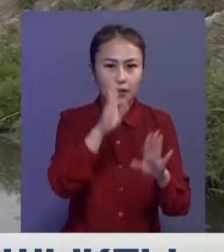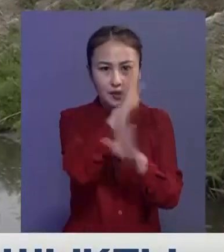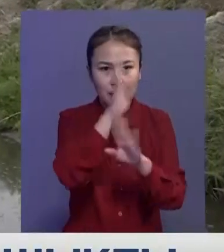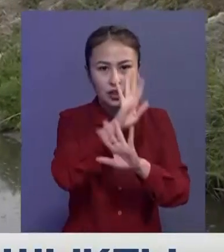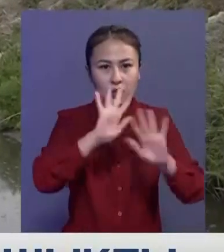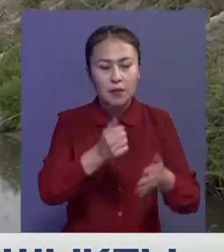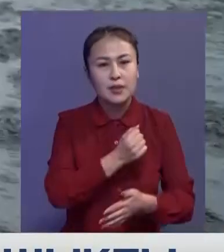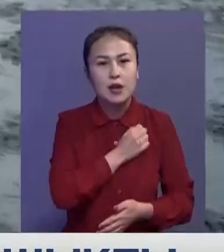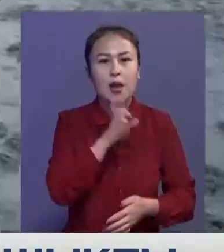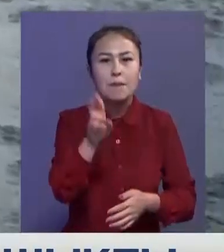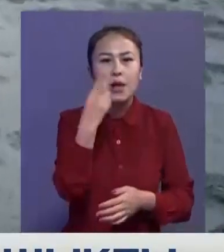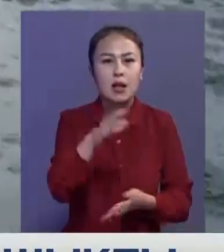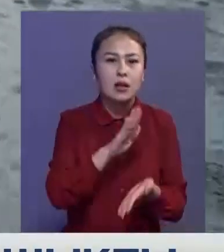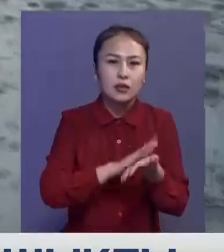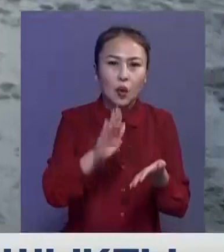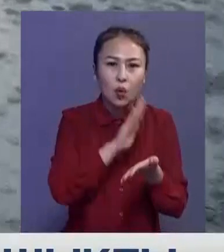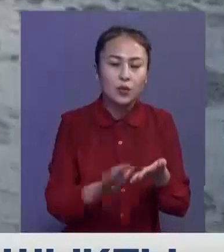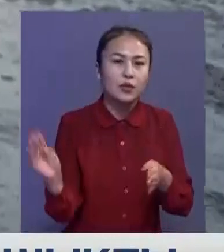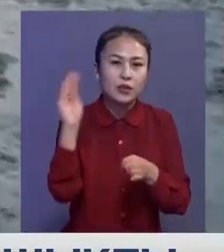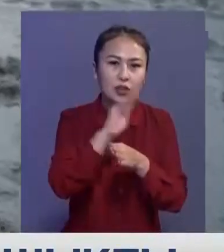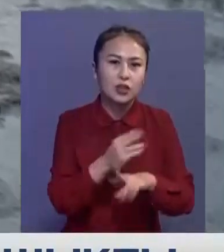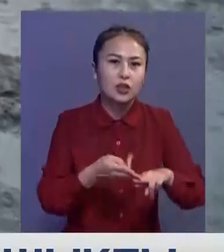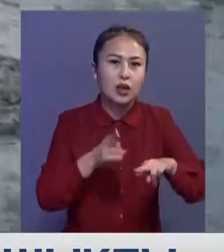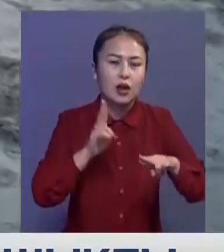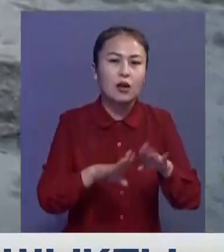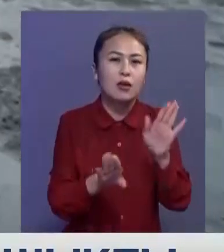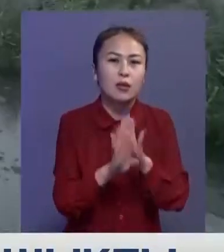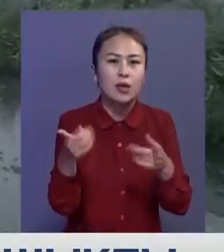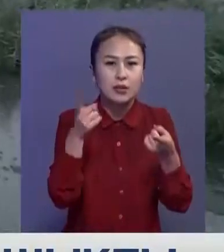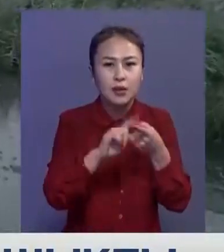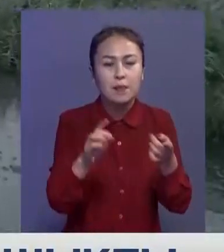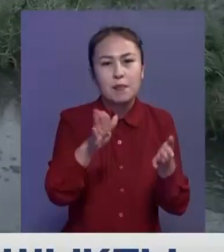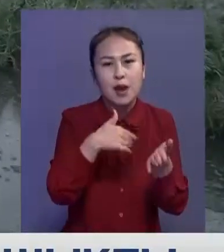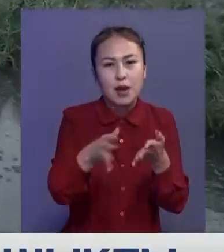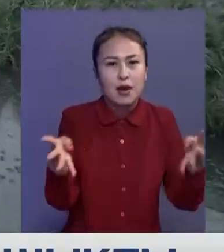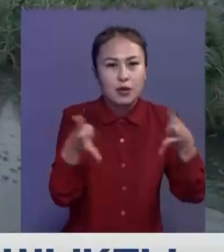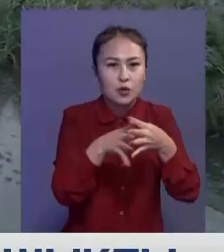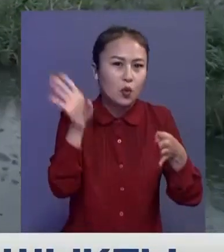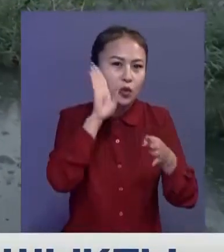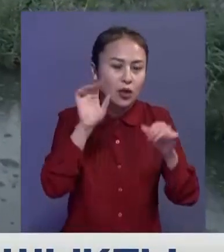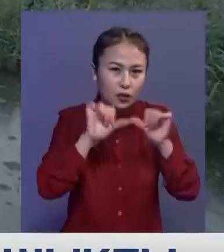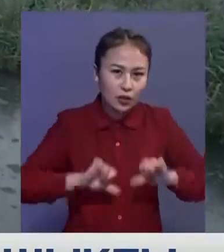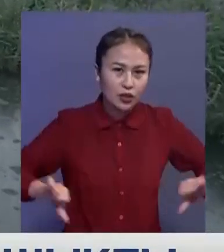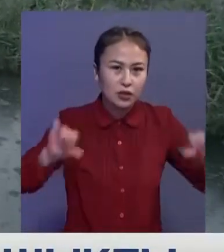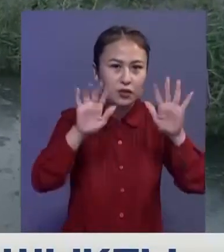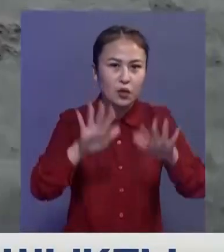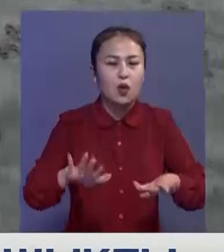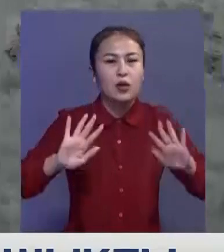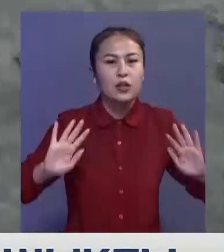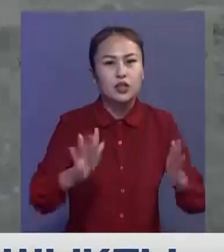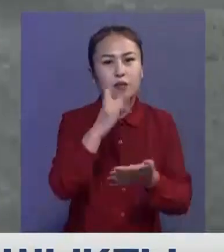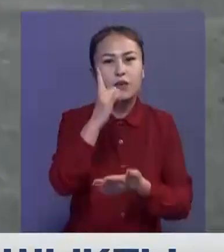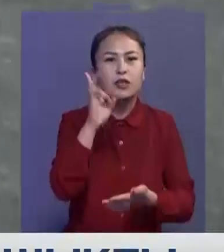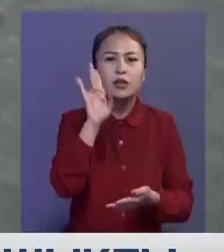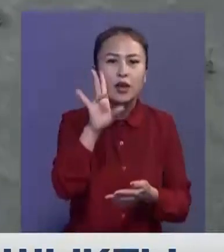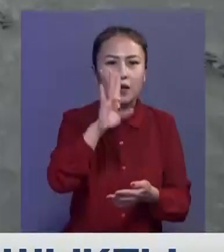табиғат жанашырлары дабыл қақты. Биологиялық тазалау қондырғысынан шыққан ақауға байланысты май аралас су қоршаған ортаға жайылды. Оқиға